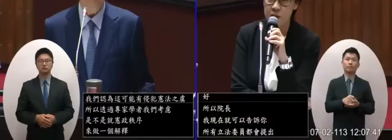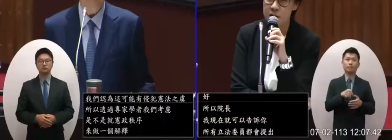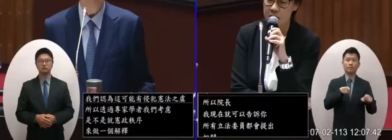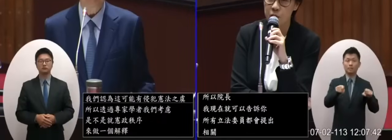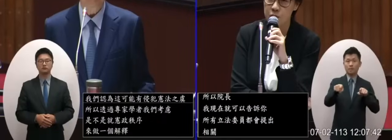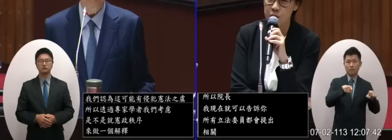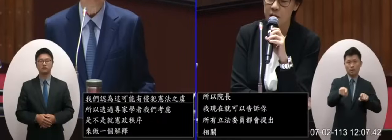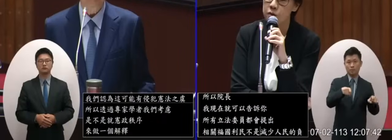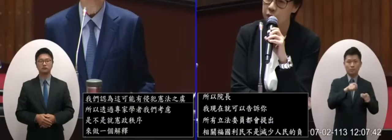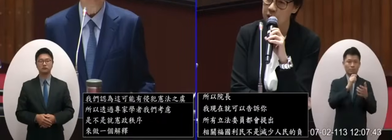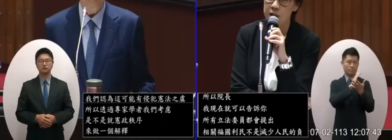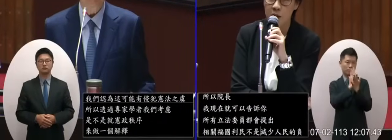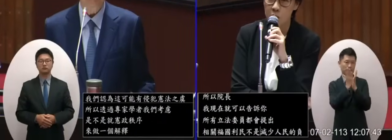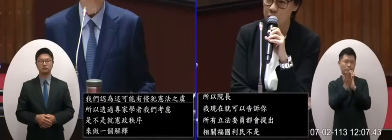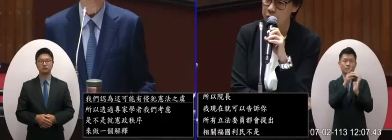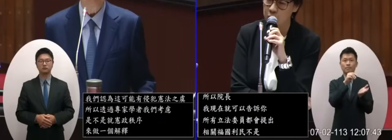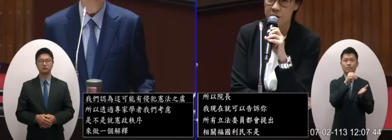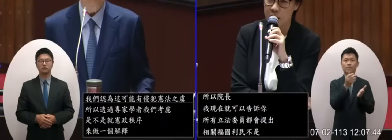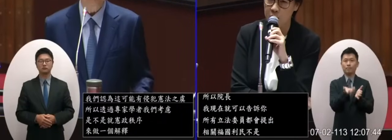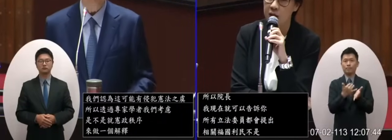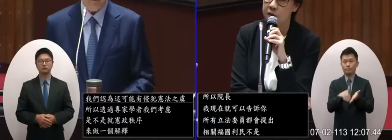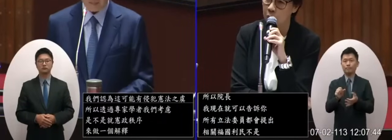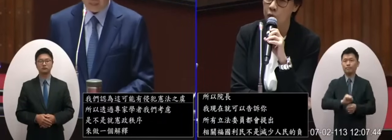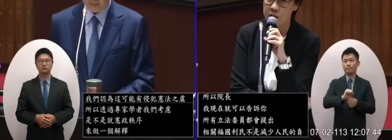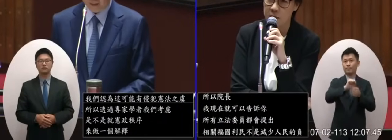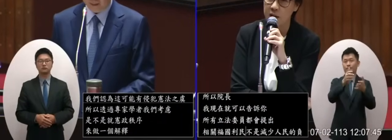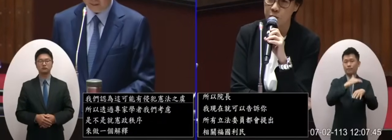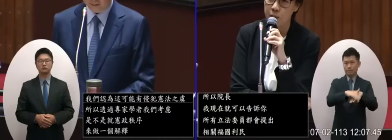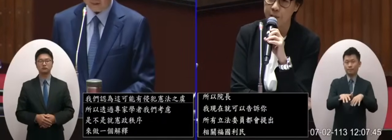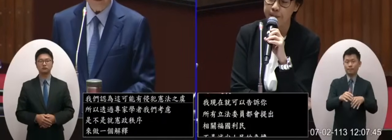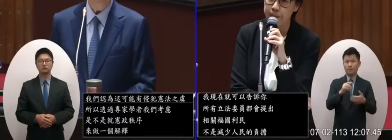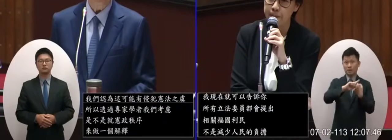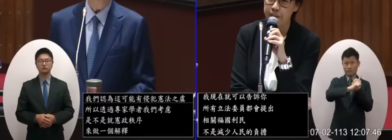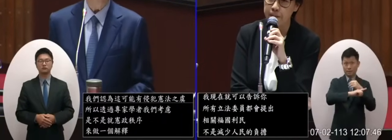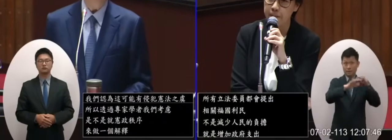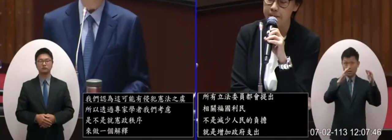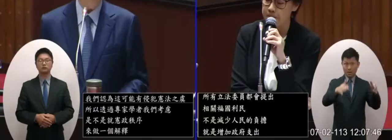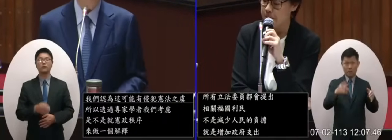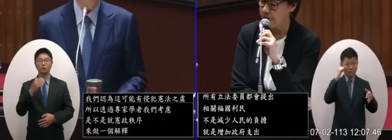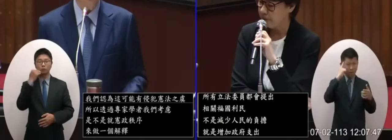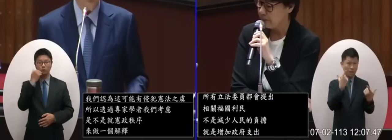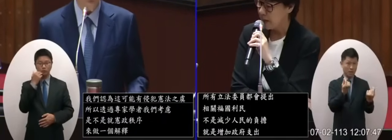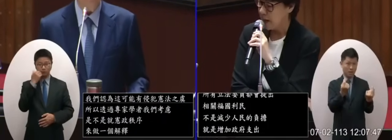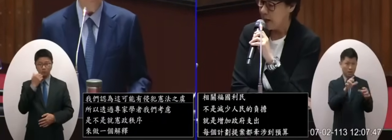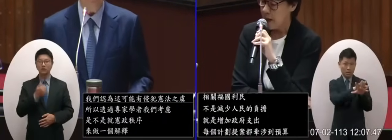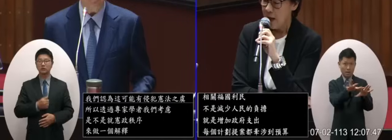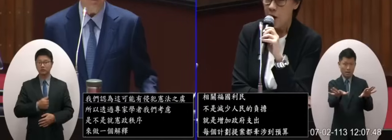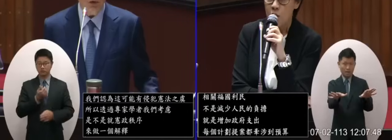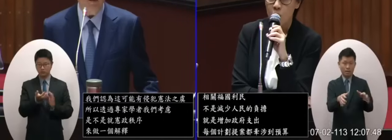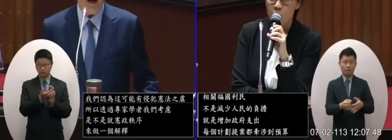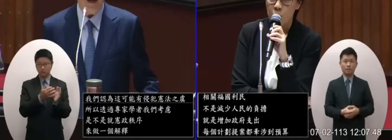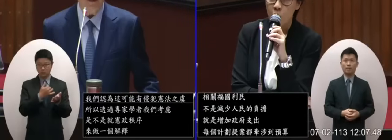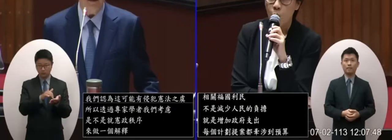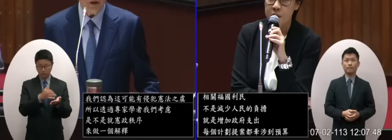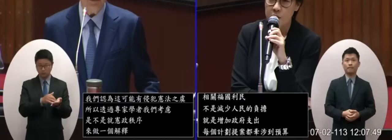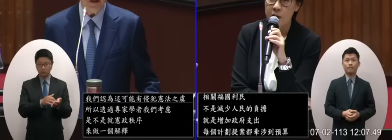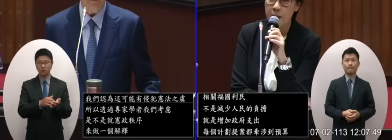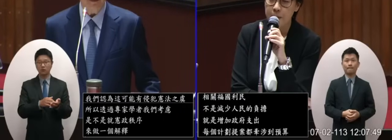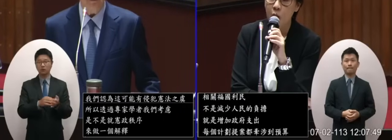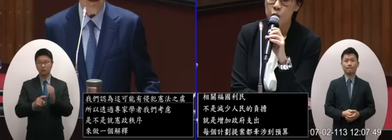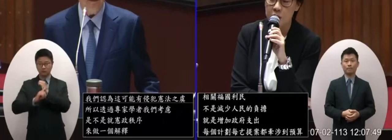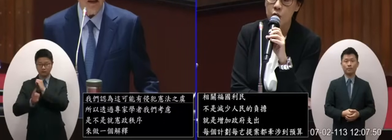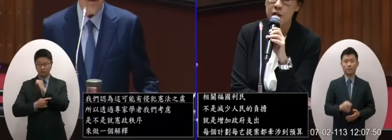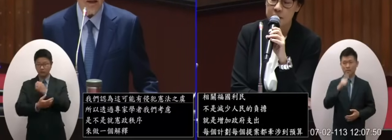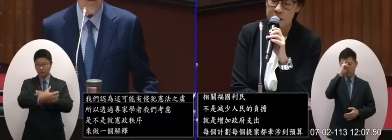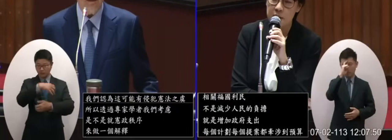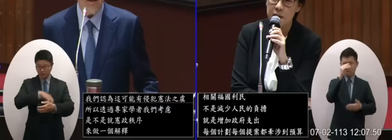案都牵涉到预算，所以你要对所有的法律案都有这样的态度吗？ 但是如果把实质的预算金额直接入法，那 就是一